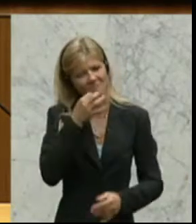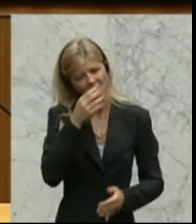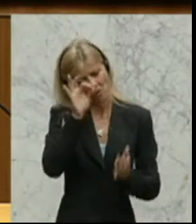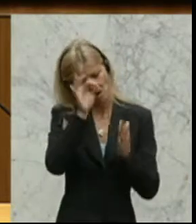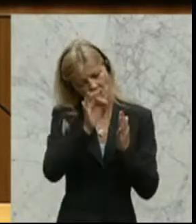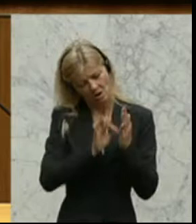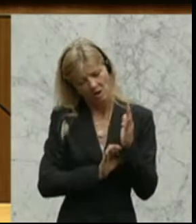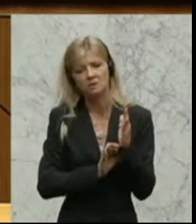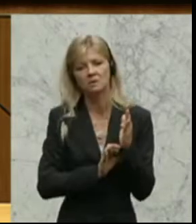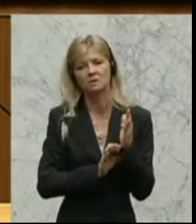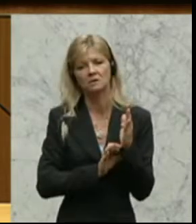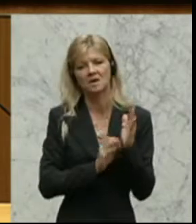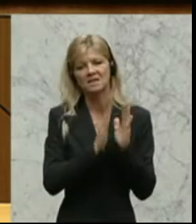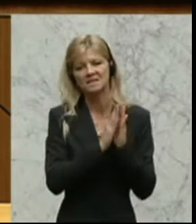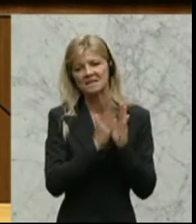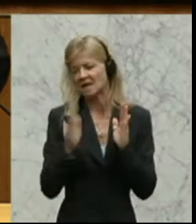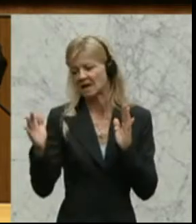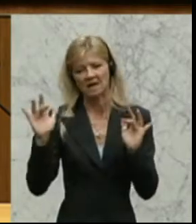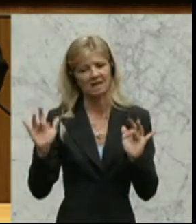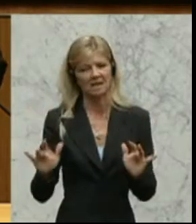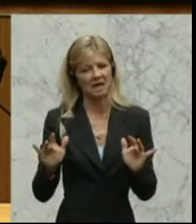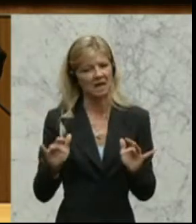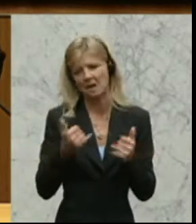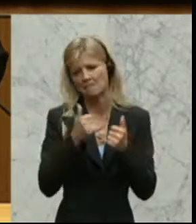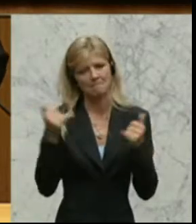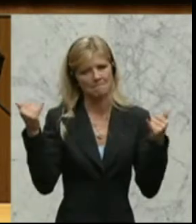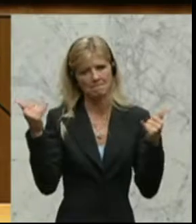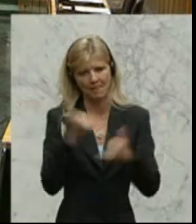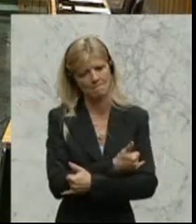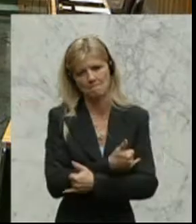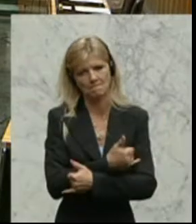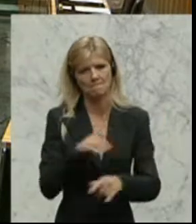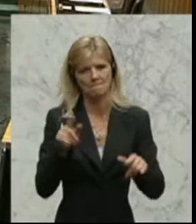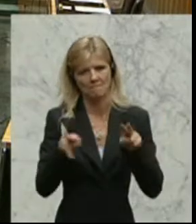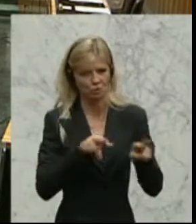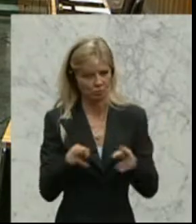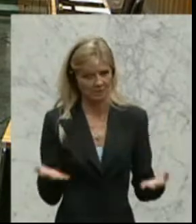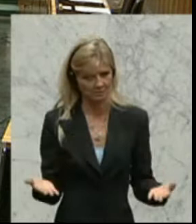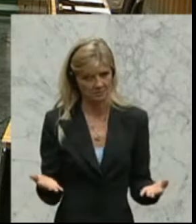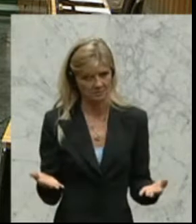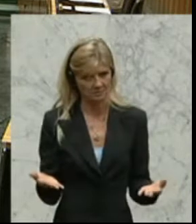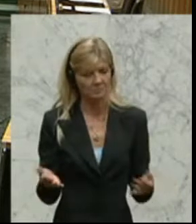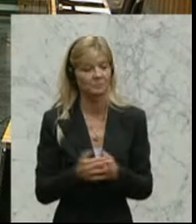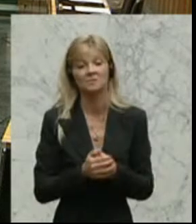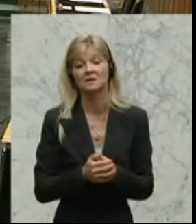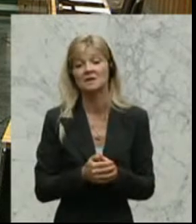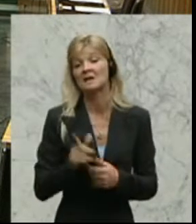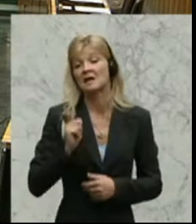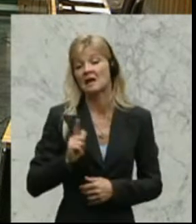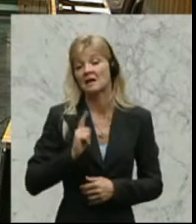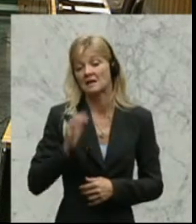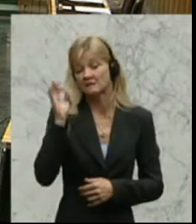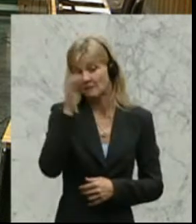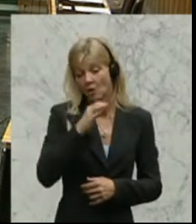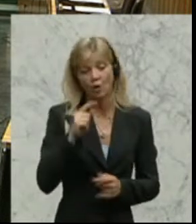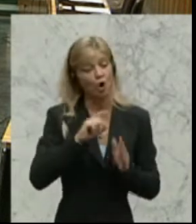eine Serie von Missmanagement. Das Traurige ist, es passiert nie etwas. Es gibt keine Konsequenzen. Wir werden uns heute noch